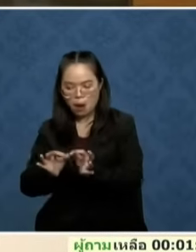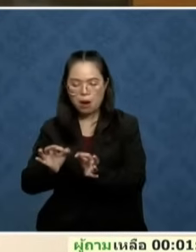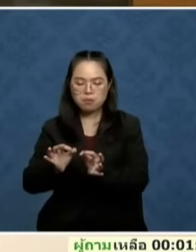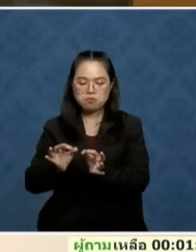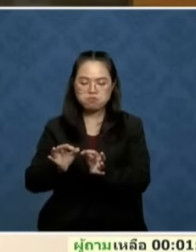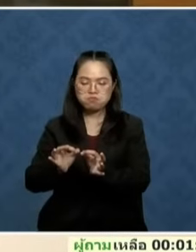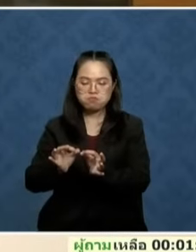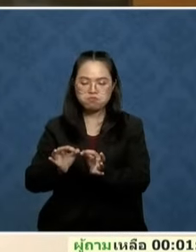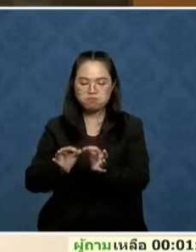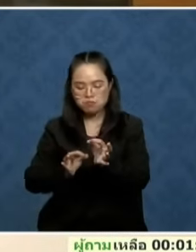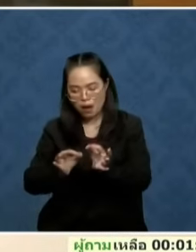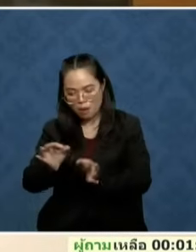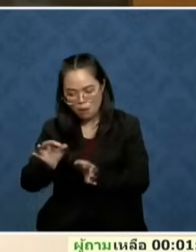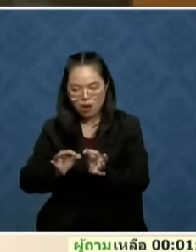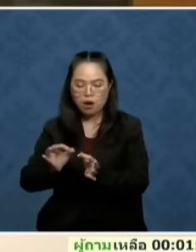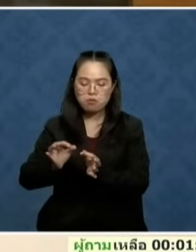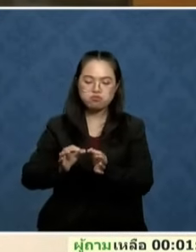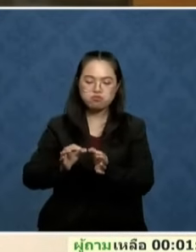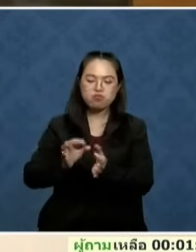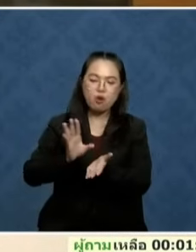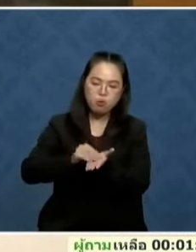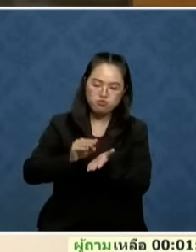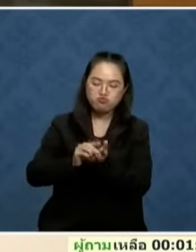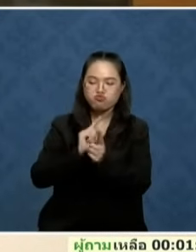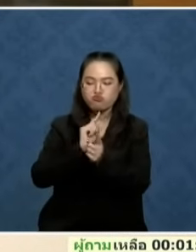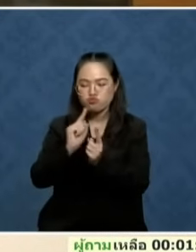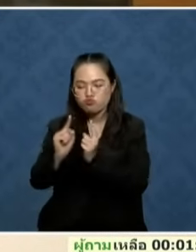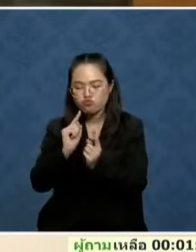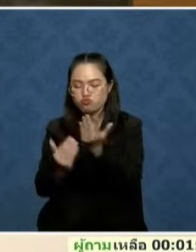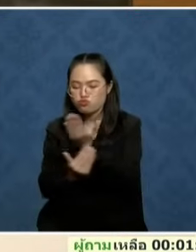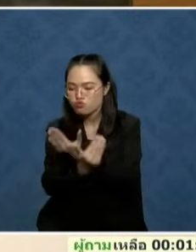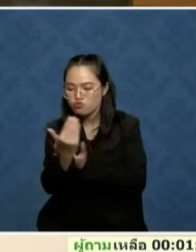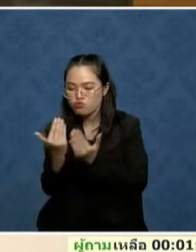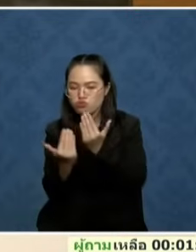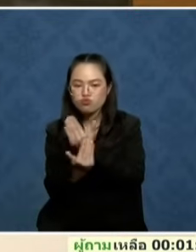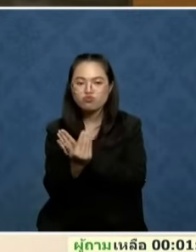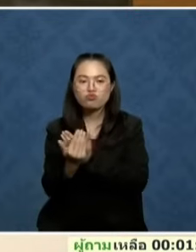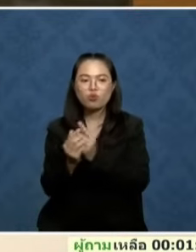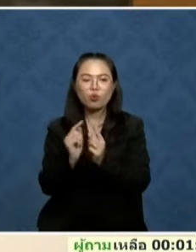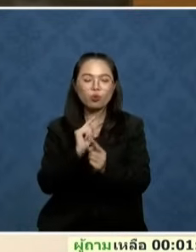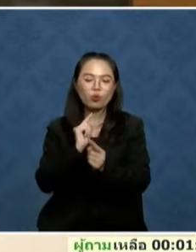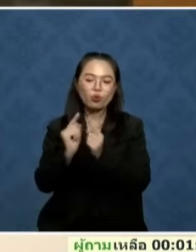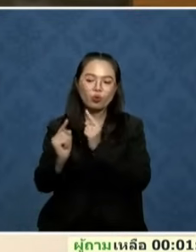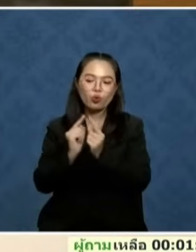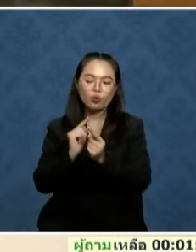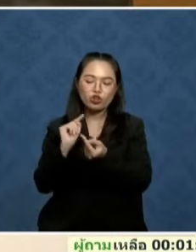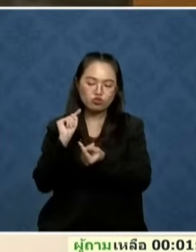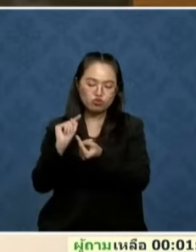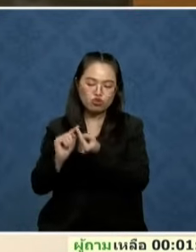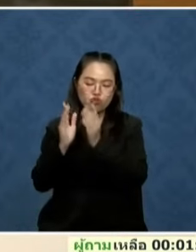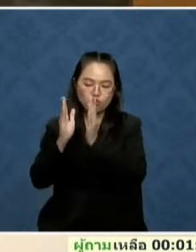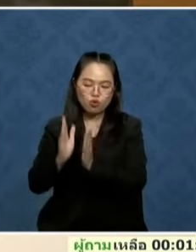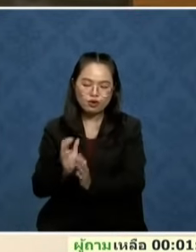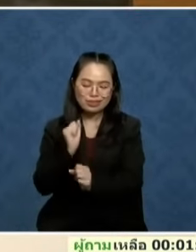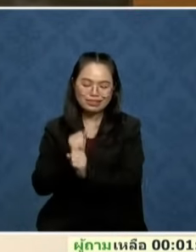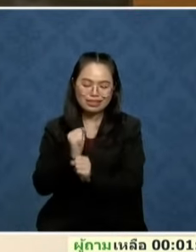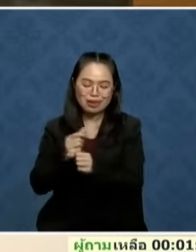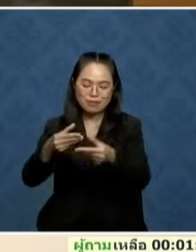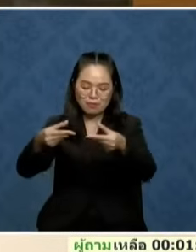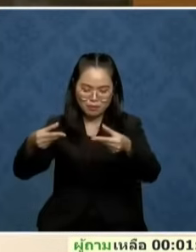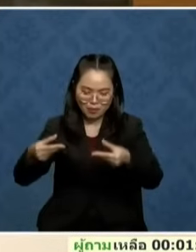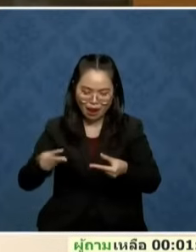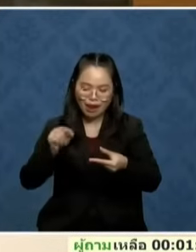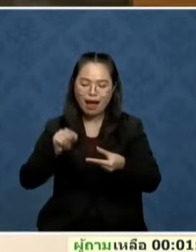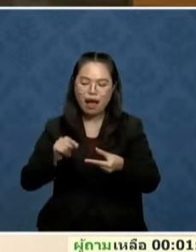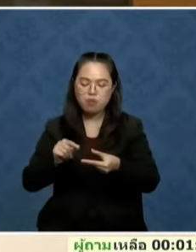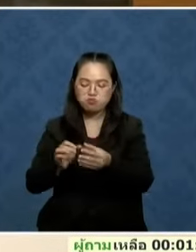ประชุมและได้มีการพูดคุยด้วยวาจากับทางผู้จัดทำรายงานนะครับ